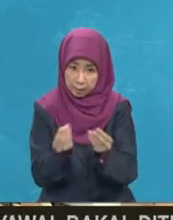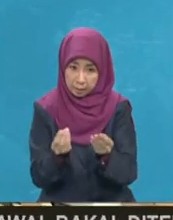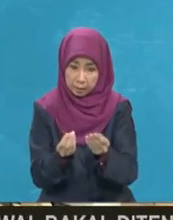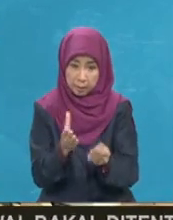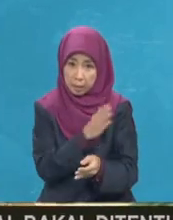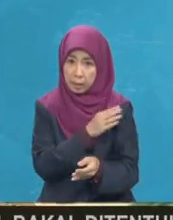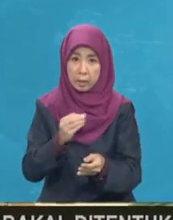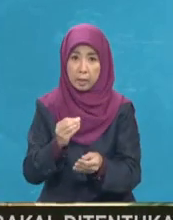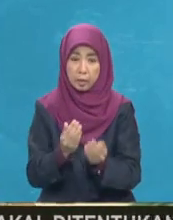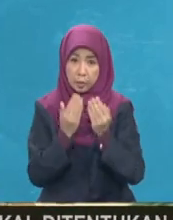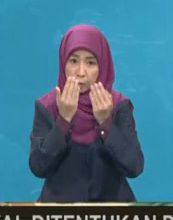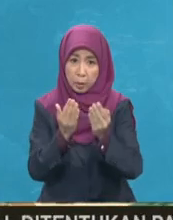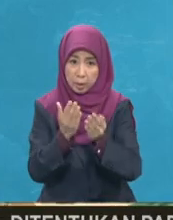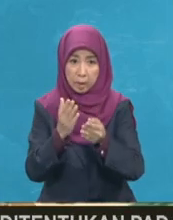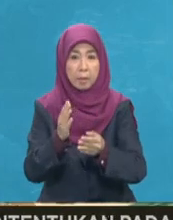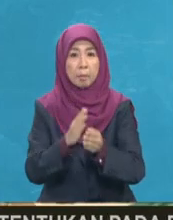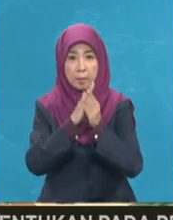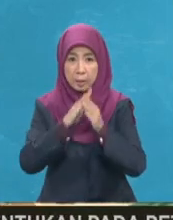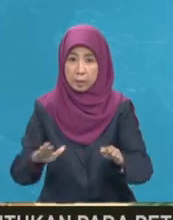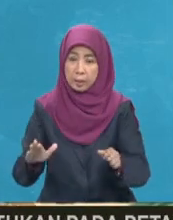anak doa peliharakan Sultan